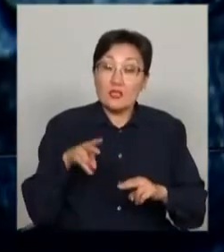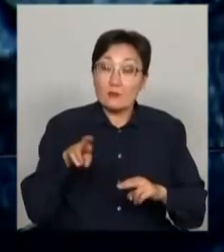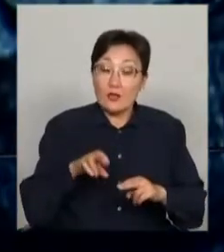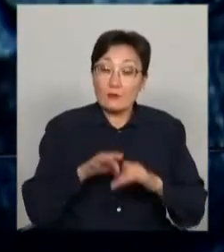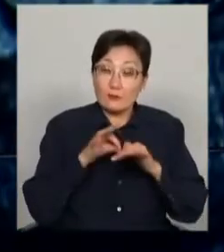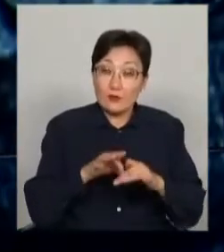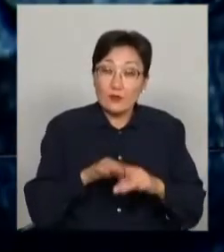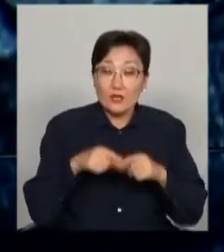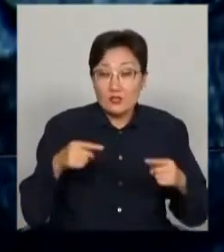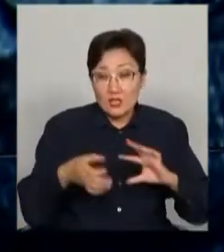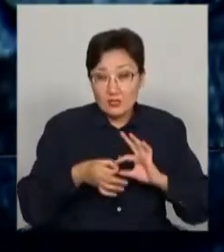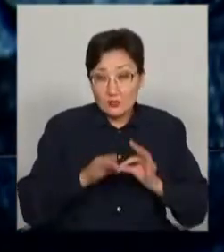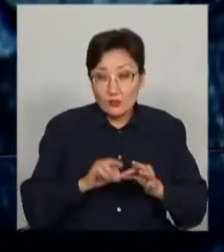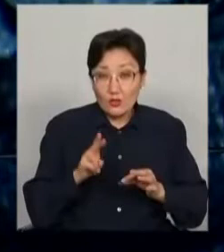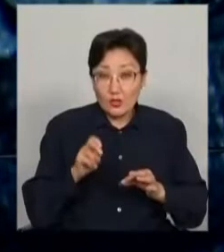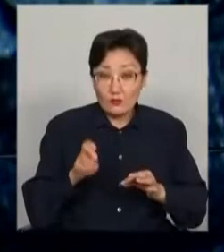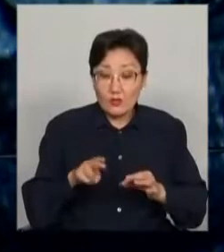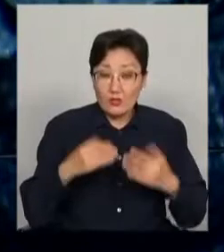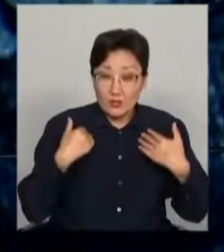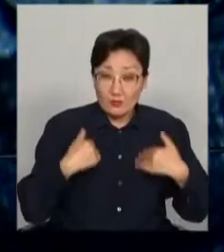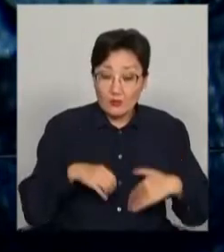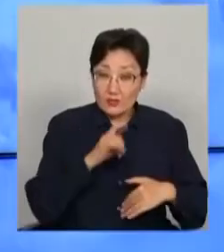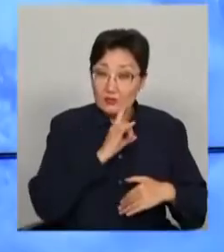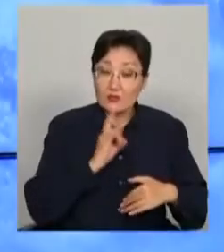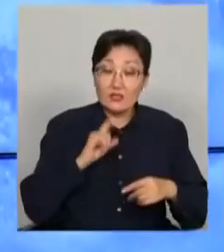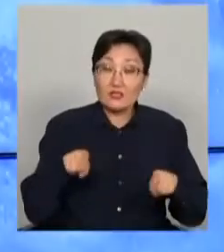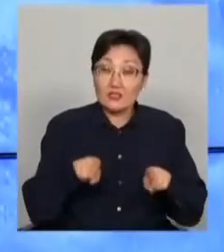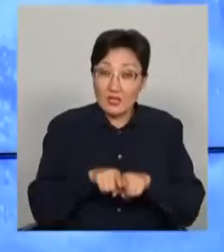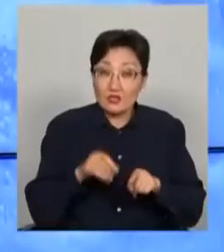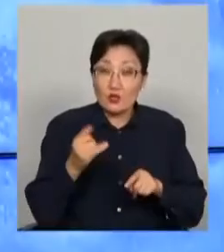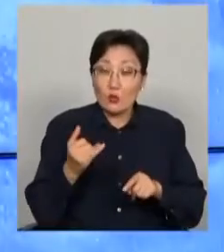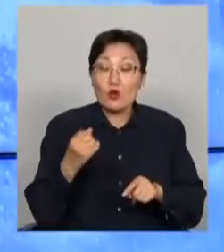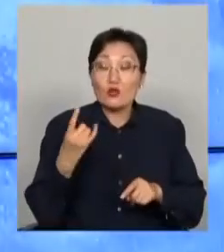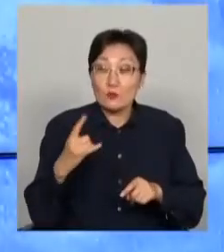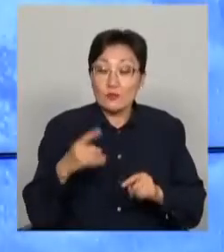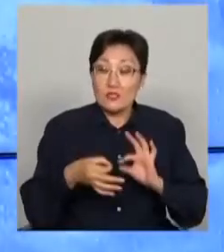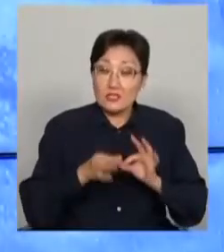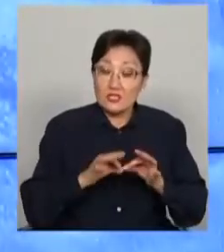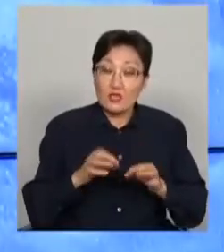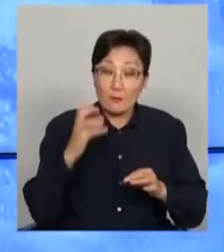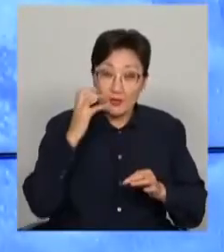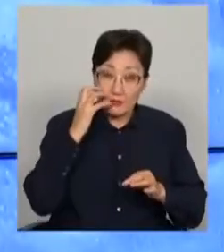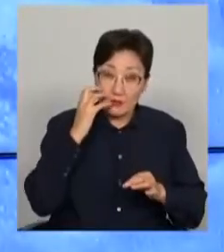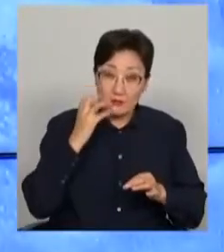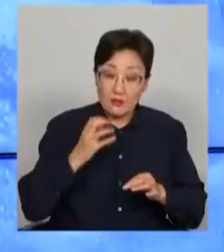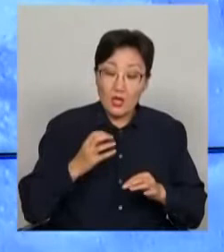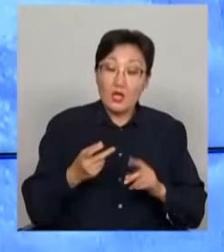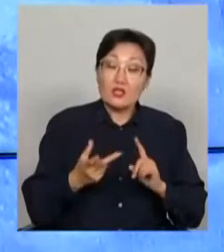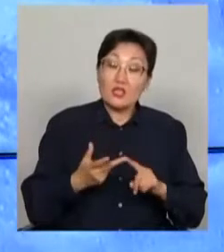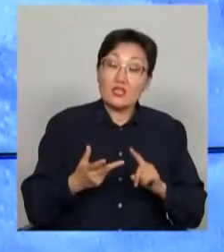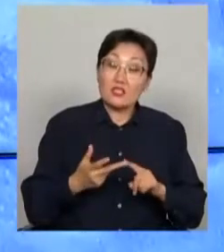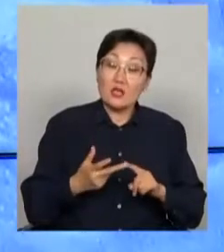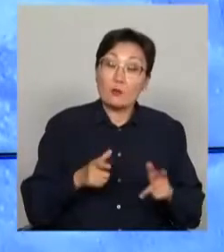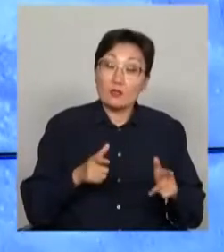различным осложнениям как в организме женщины, так и у плода, осложнением беременности. Третье –